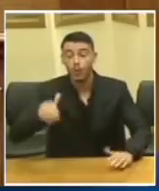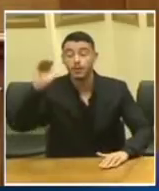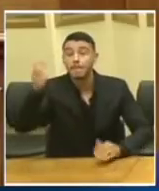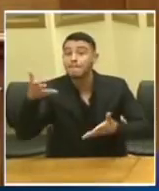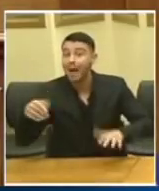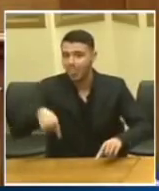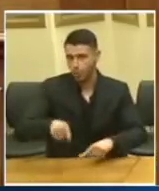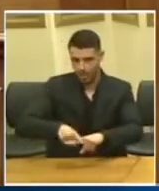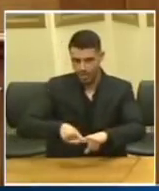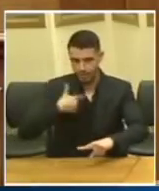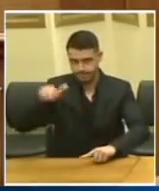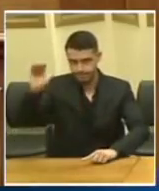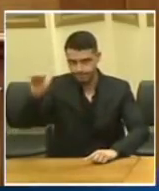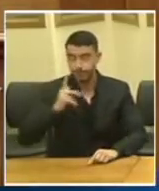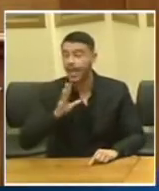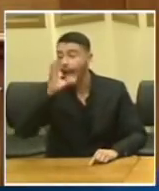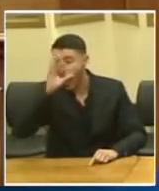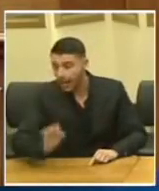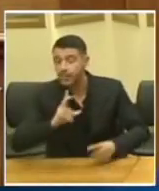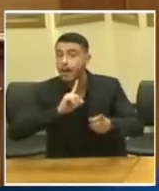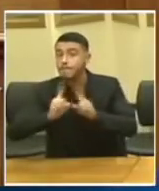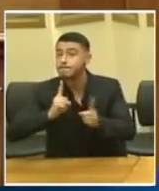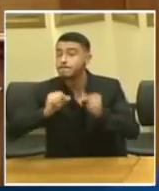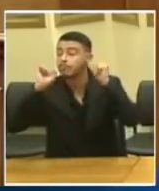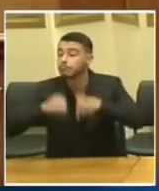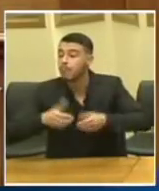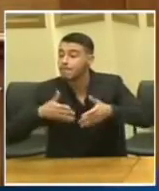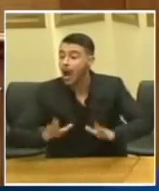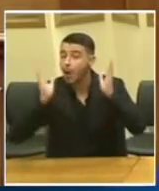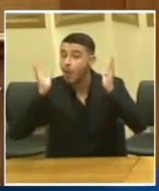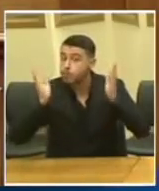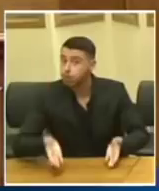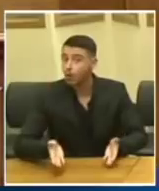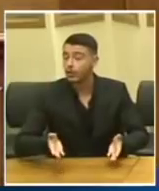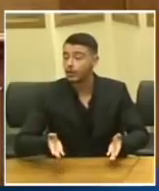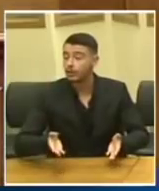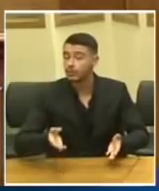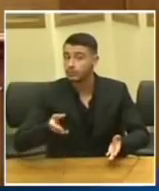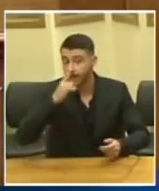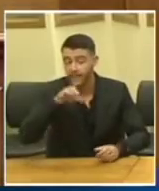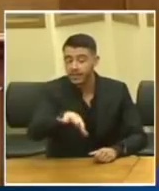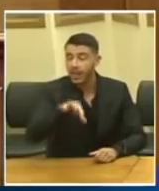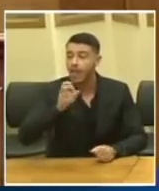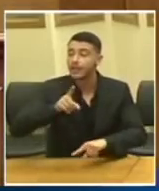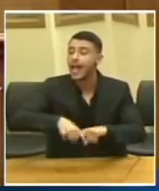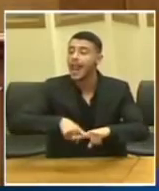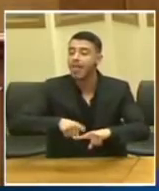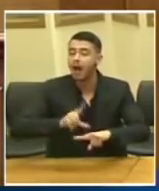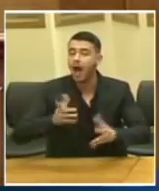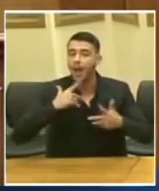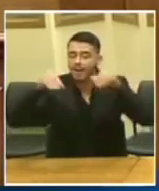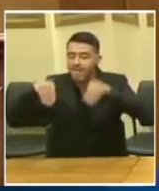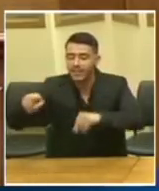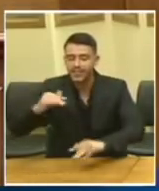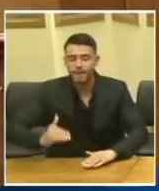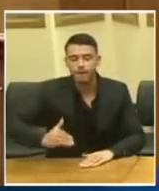αλήθεια ότι έχετε συμφωνήσει με την Ελλάδα ότι μπορεί να διαλέξει αν θα σας ονομάζει Βόρεια Μακεδονία ή